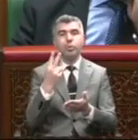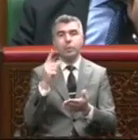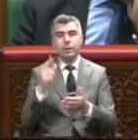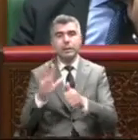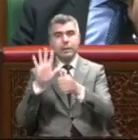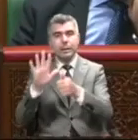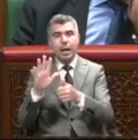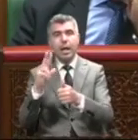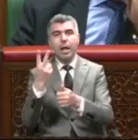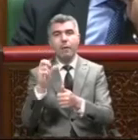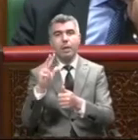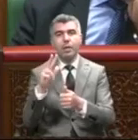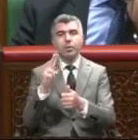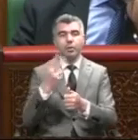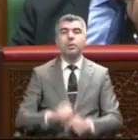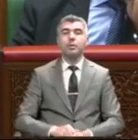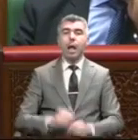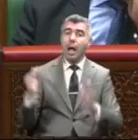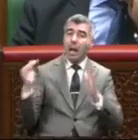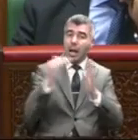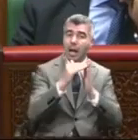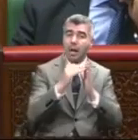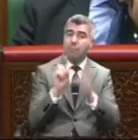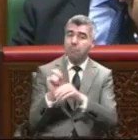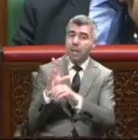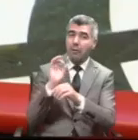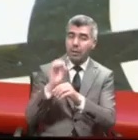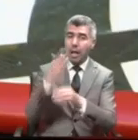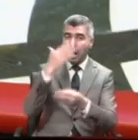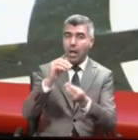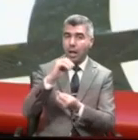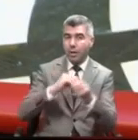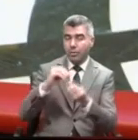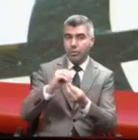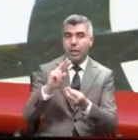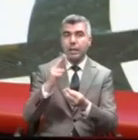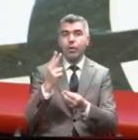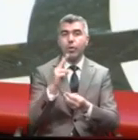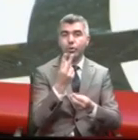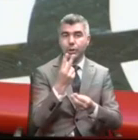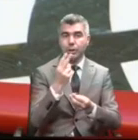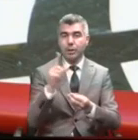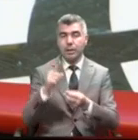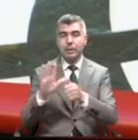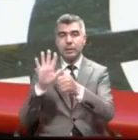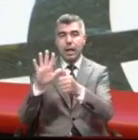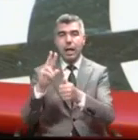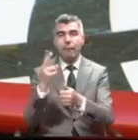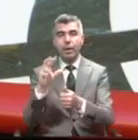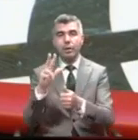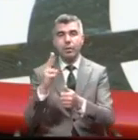2023 اخر رحله في مرحله الذهب ستكون يوم 22 يونيو 2023